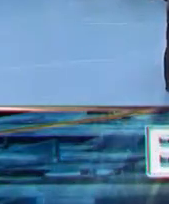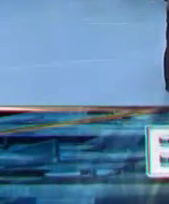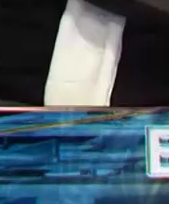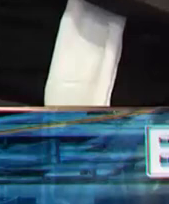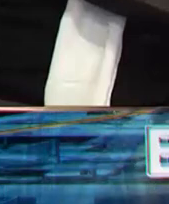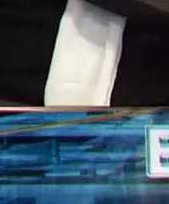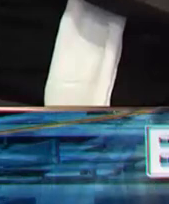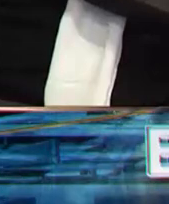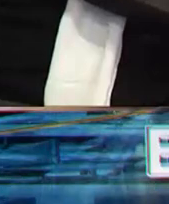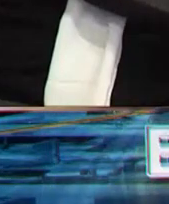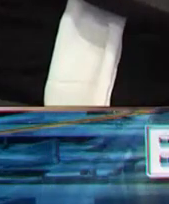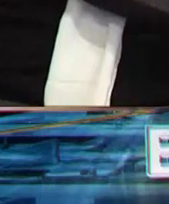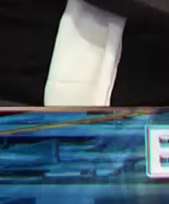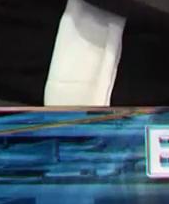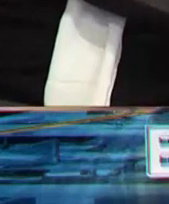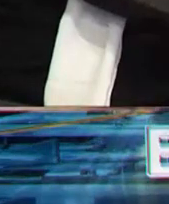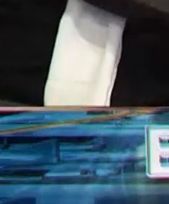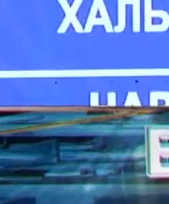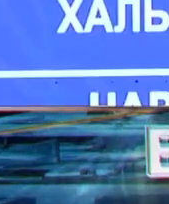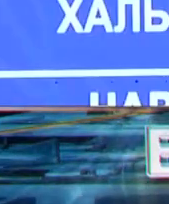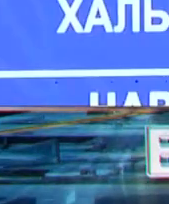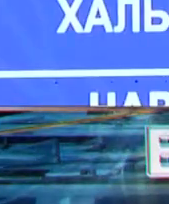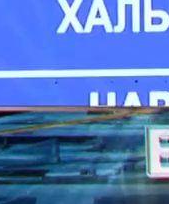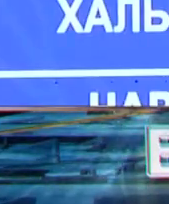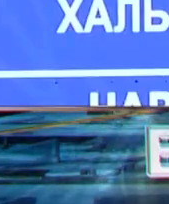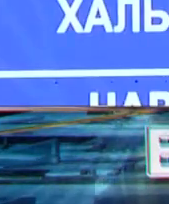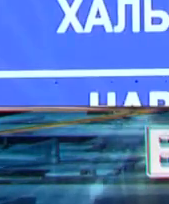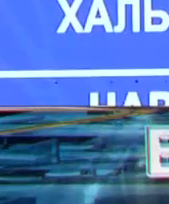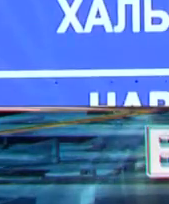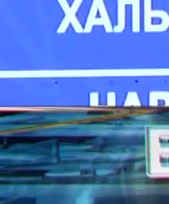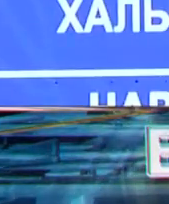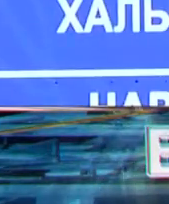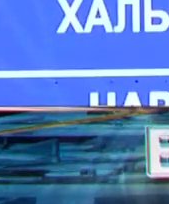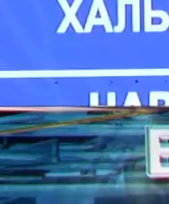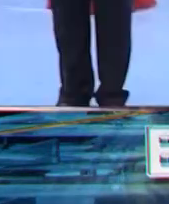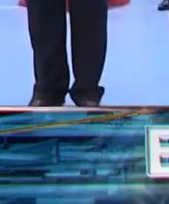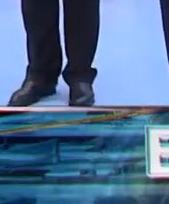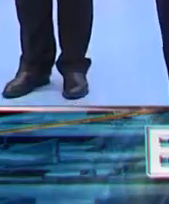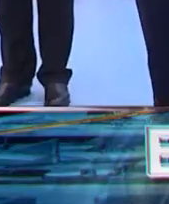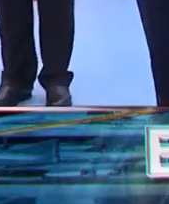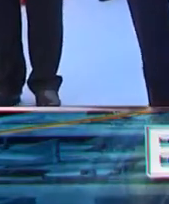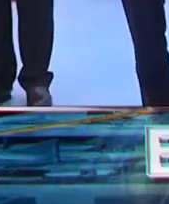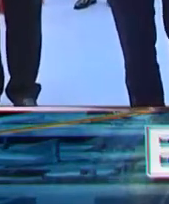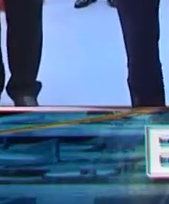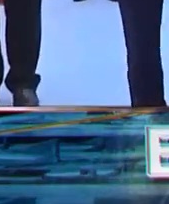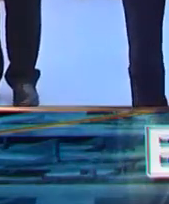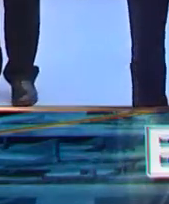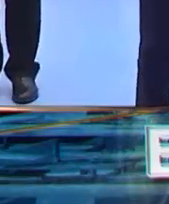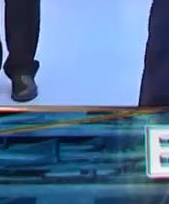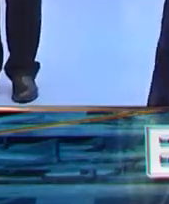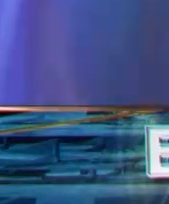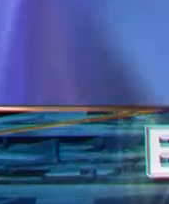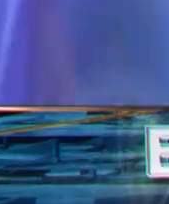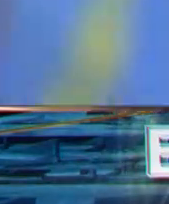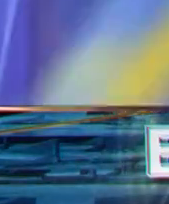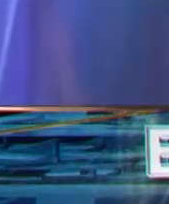Тұңғыш президент жолымен Қазақстан Халқы Ассамблеясы 25 жылдығына орай ұйымдастырылған республикалық жоба бүгін елбасының туған